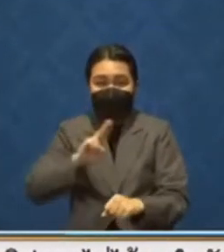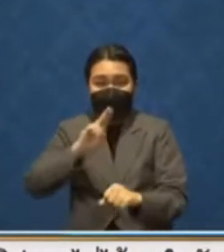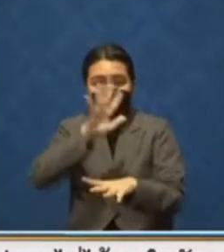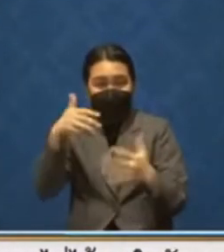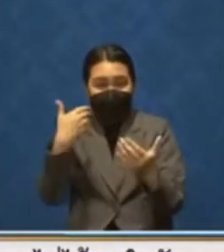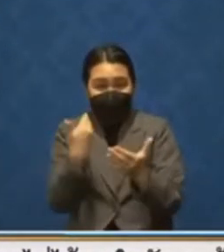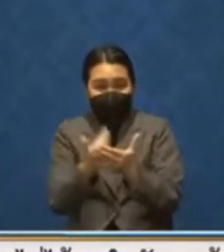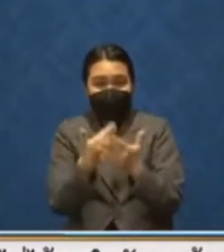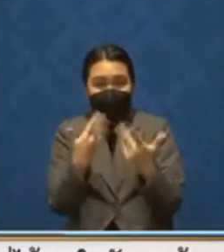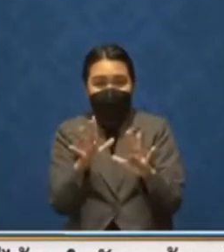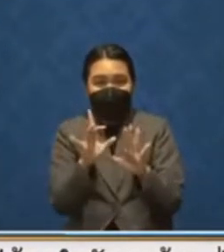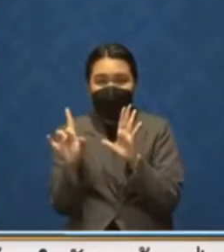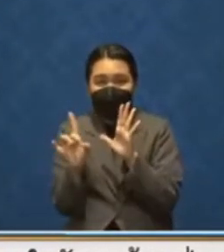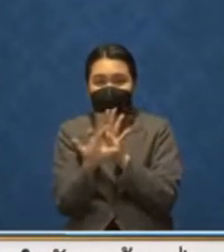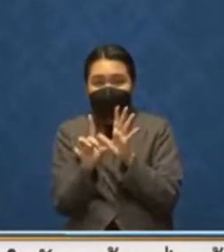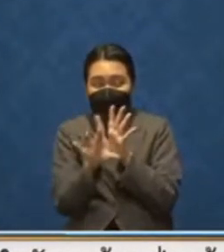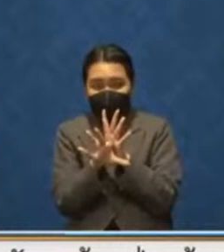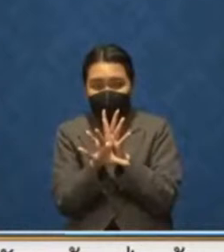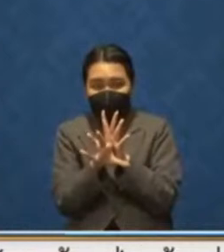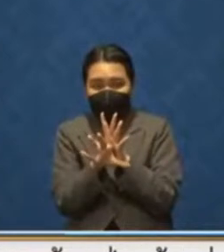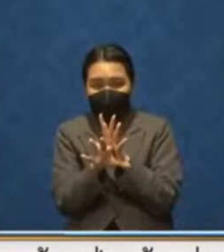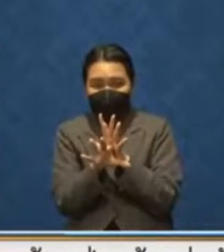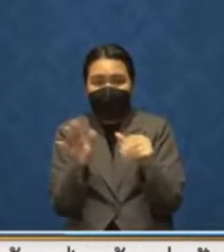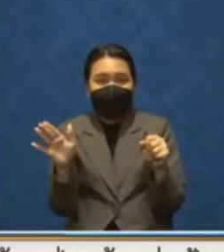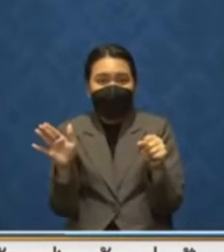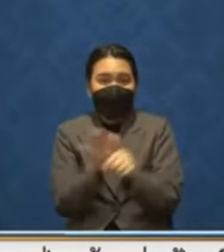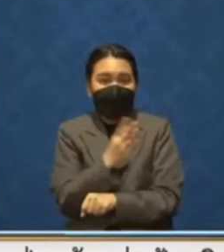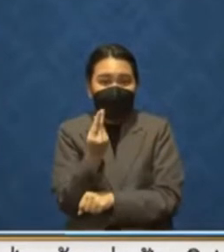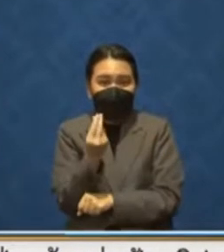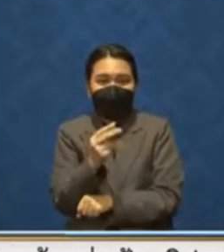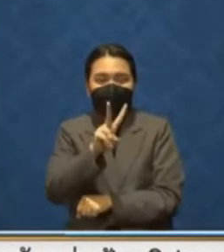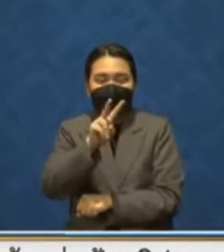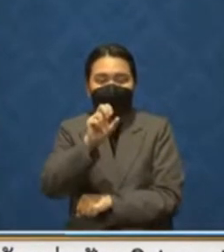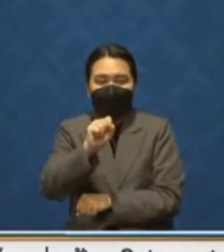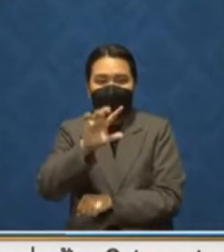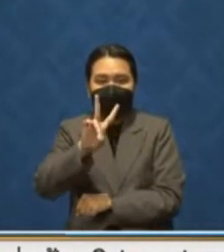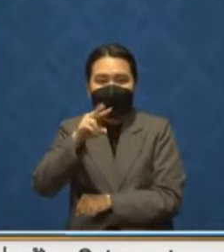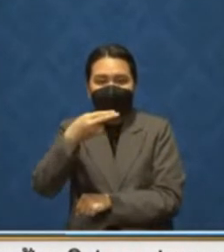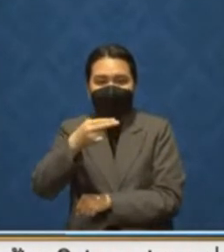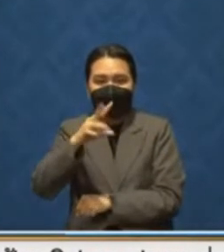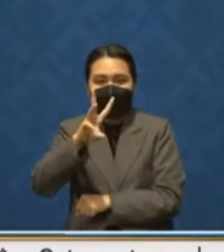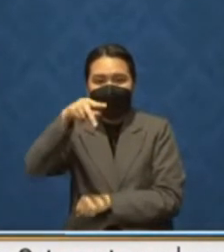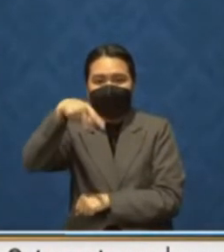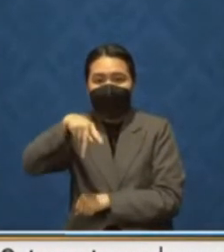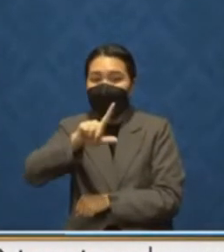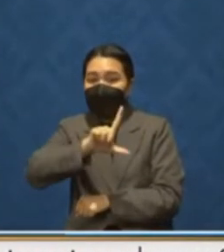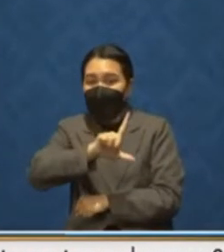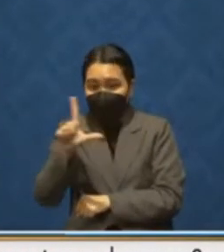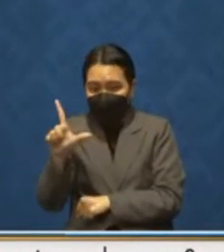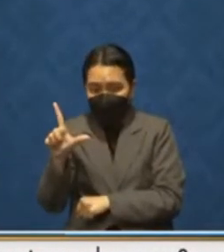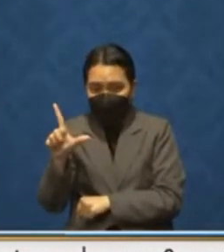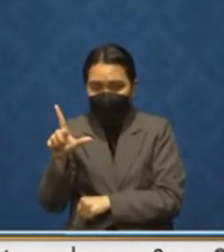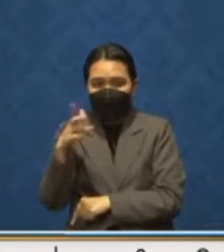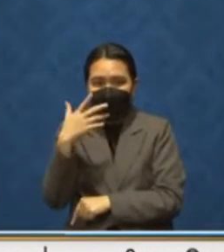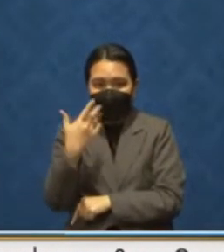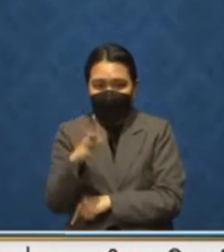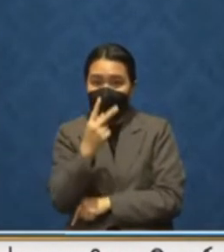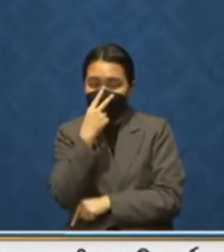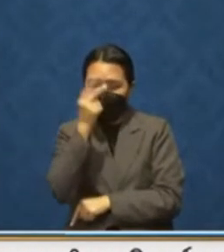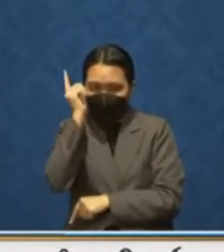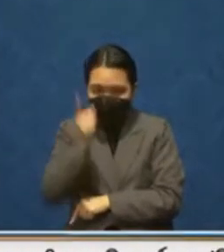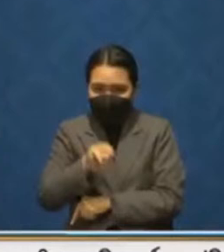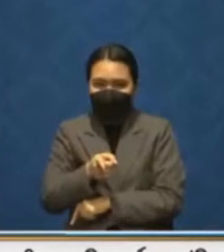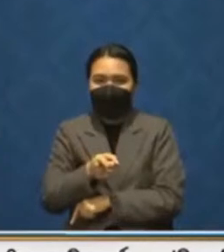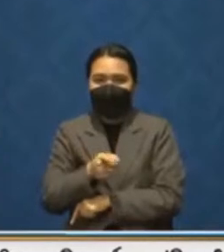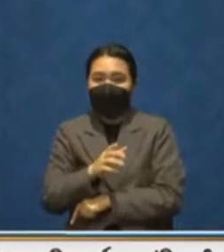แต่สุดท้ายมันไปนอนๆๆมาค่าทิปสองแสนเจ็ดหมื่นหกพันล้านบาทไอ้ใช่แน่จริงเถียงมาเลยนะว่า